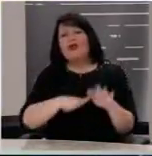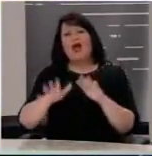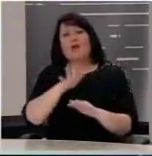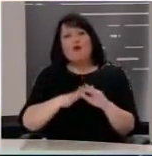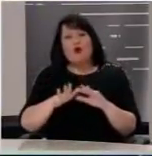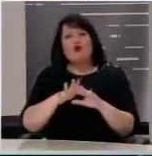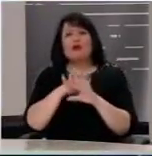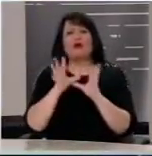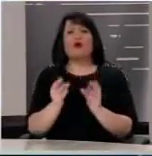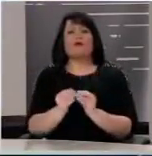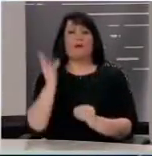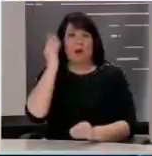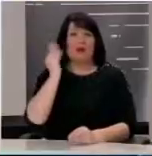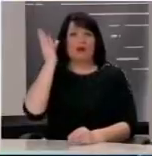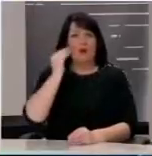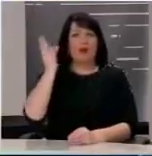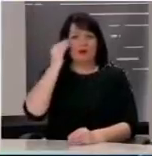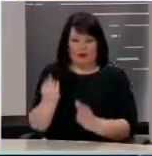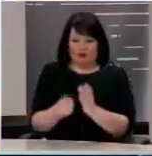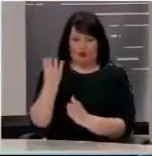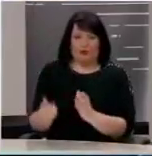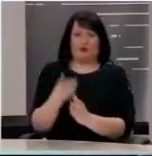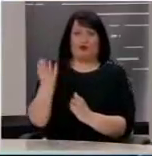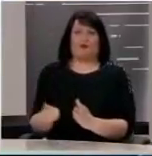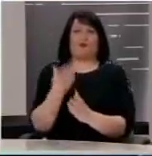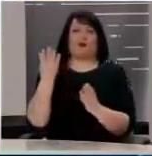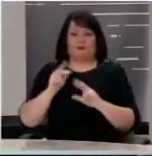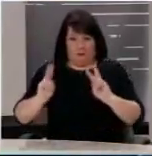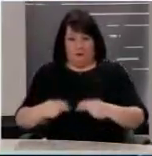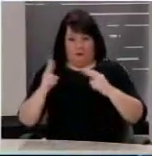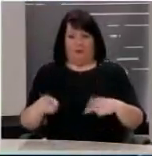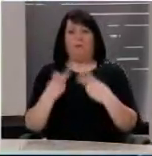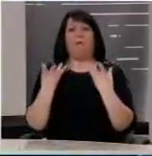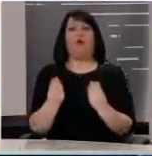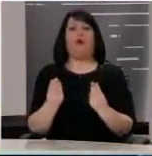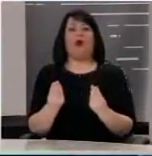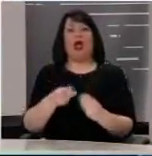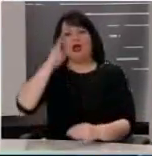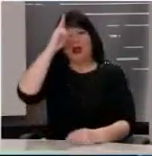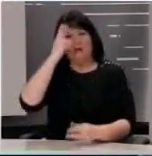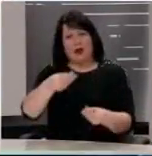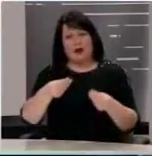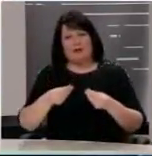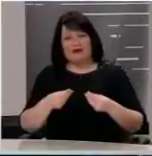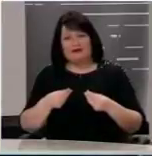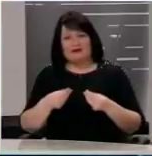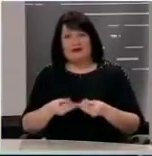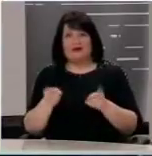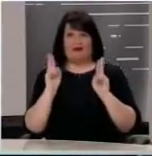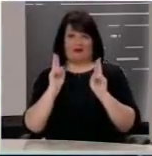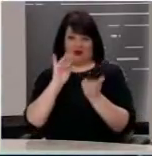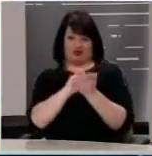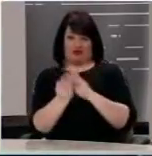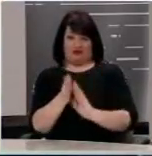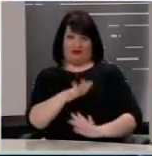που από ό,τι μαθαίνουμε και μαθαίνουμε διαρκώς καινούργια που έρχονται στη δημοσιότητα και από τη Γερμανία, ελπίζω να μην είναι και αυτό σκευωρία κατά την